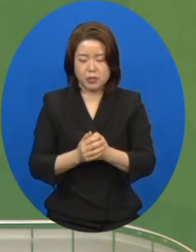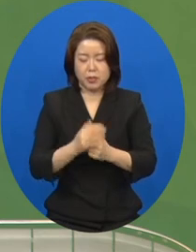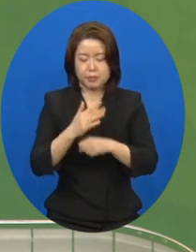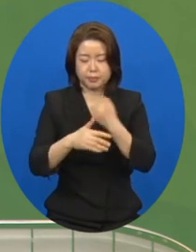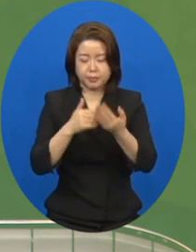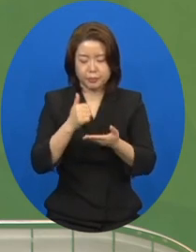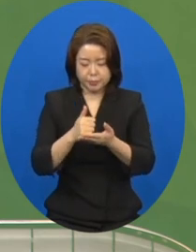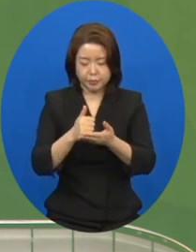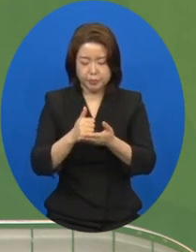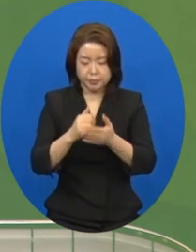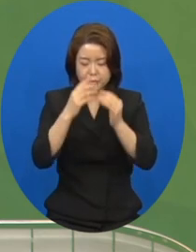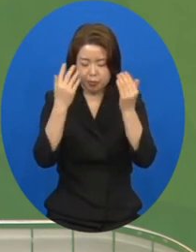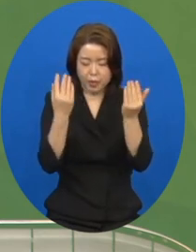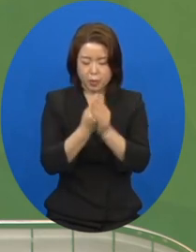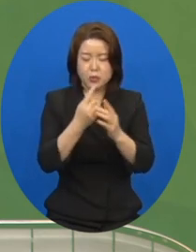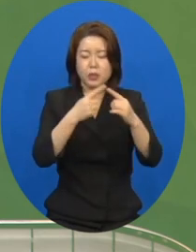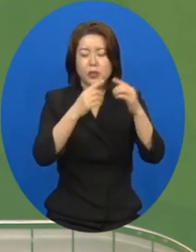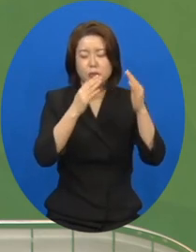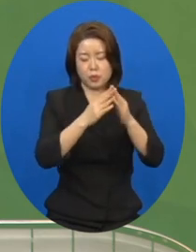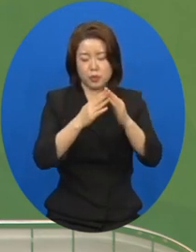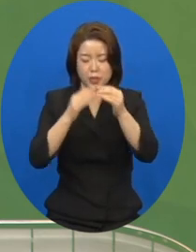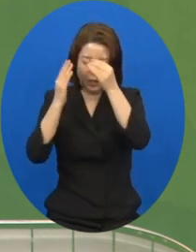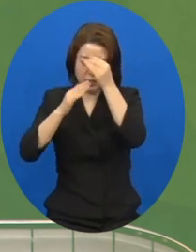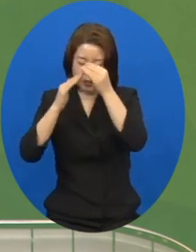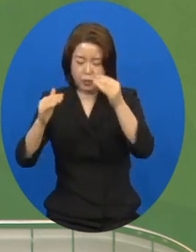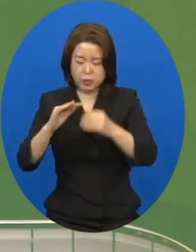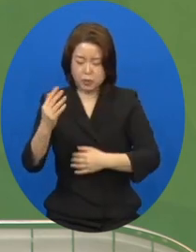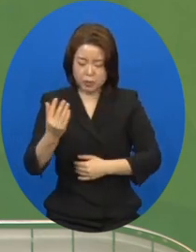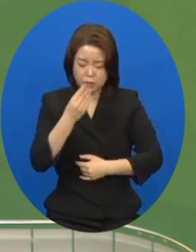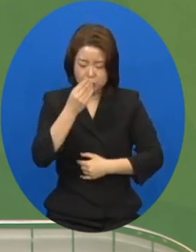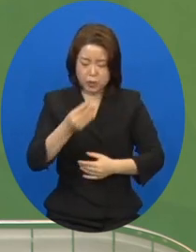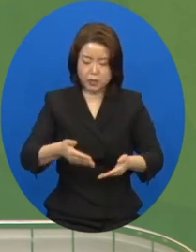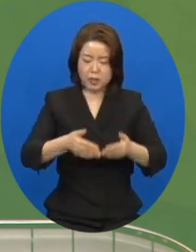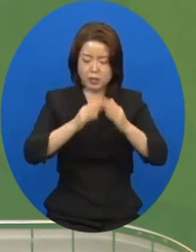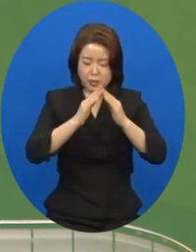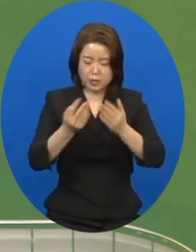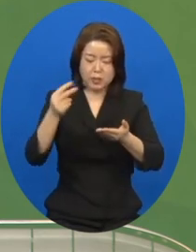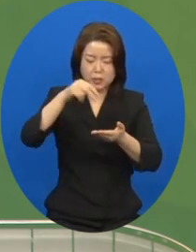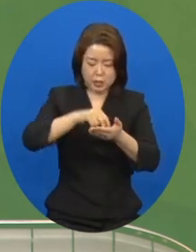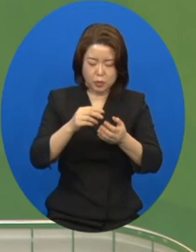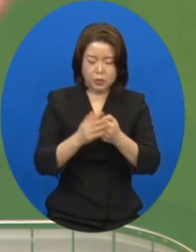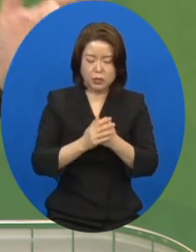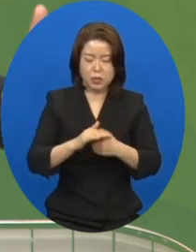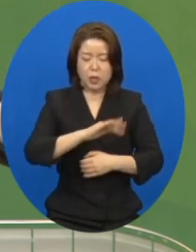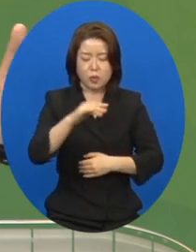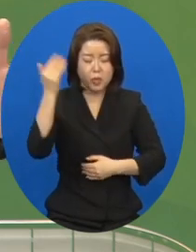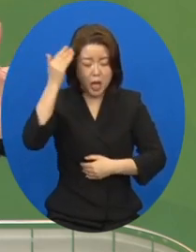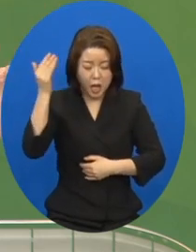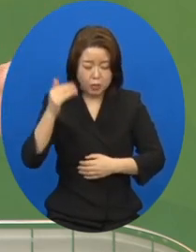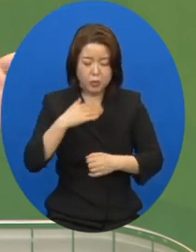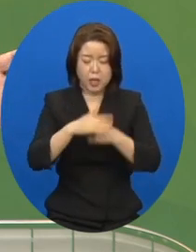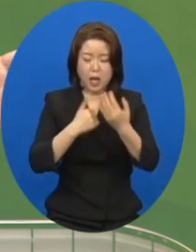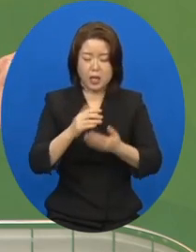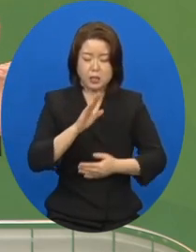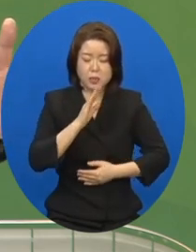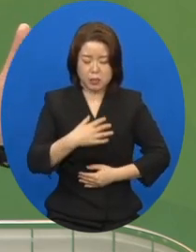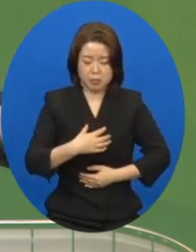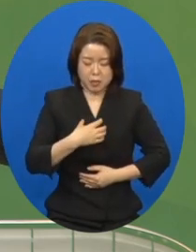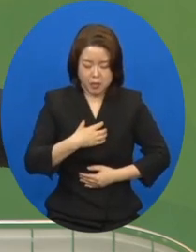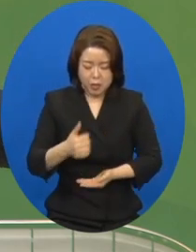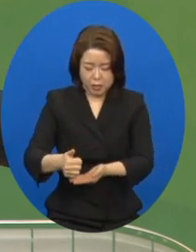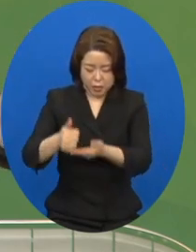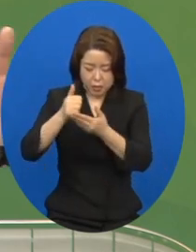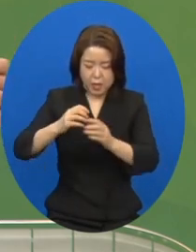하나님, 온전한 교회와 성도들을 거룩하게 세우셔서 우리나라가 하나님을 정말 경외하는 나라가 되게